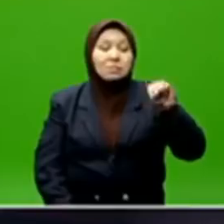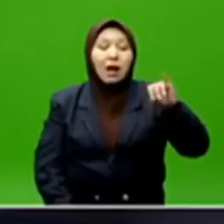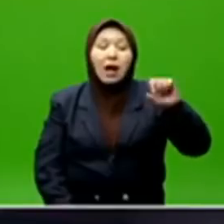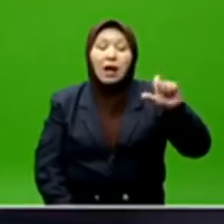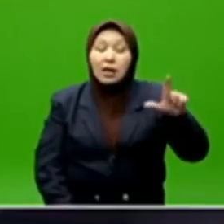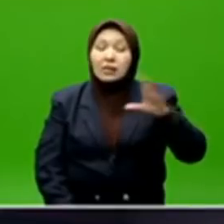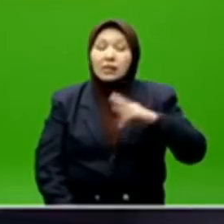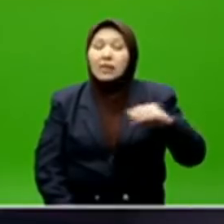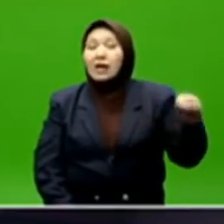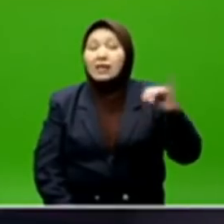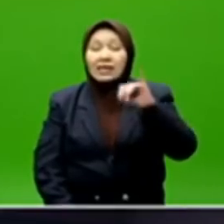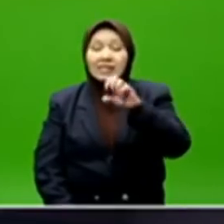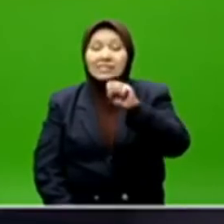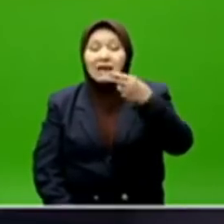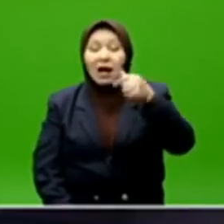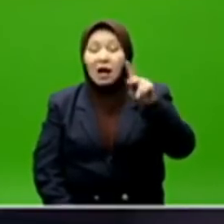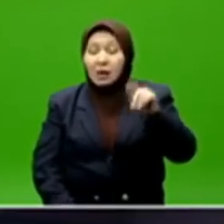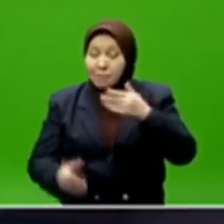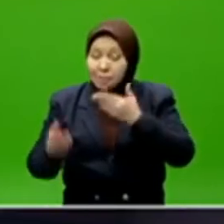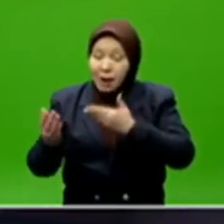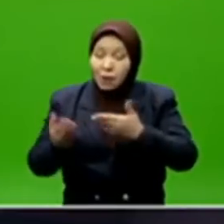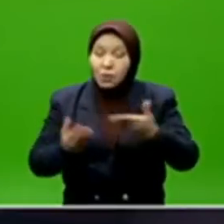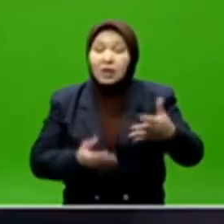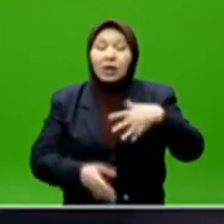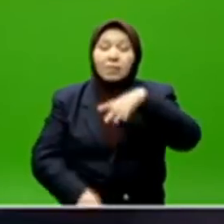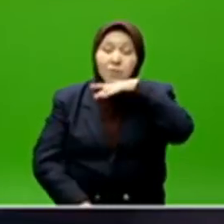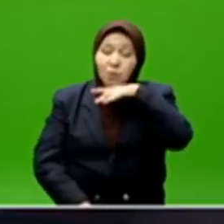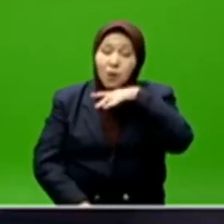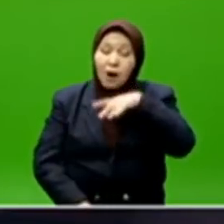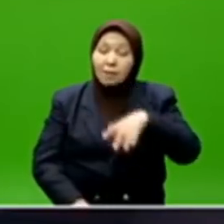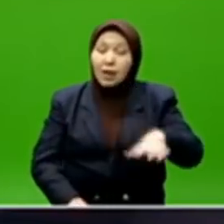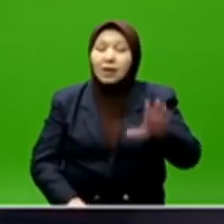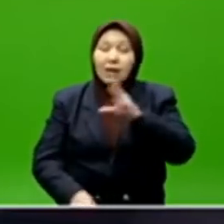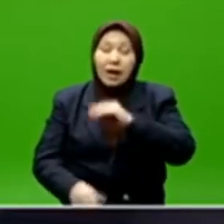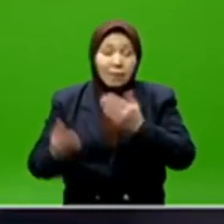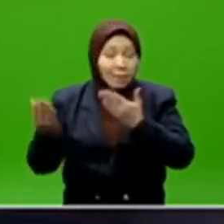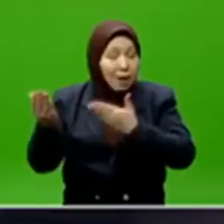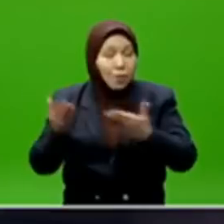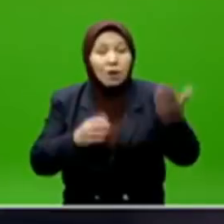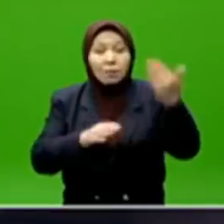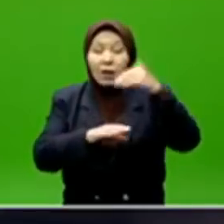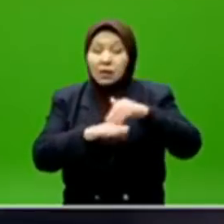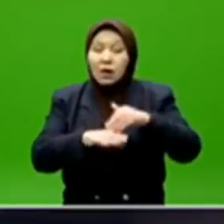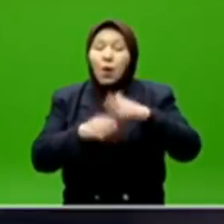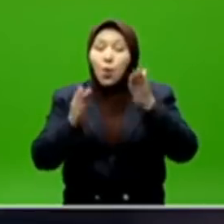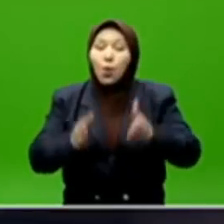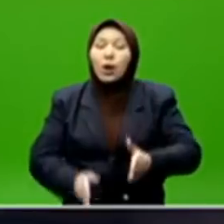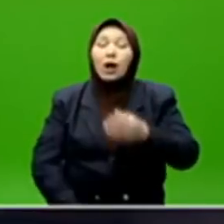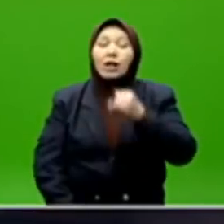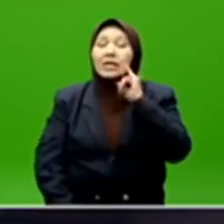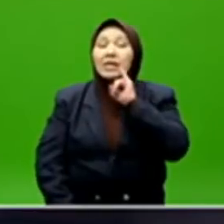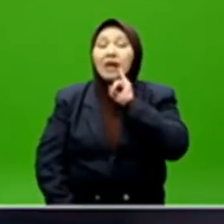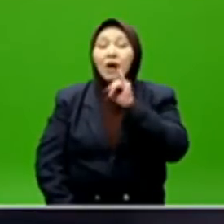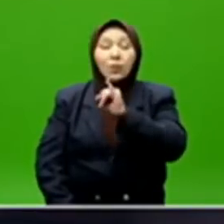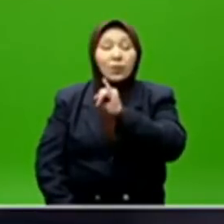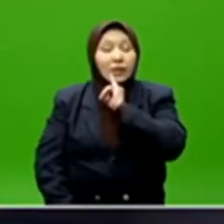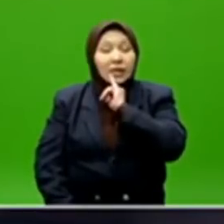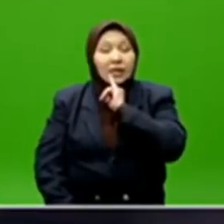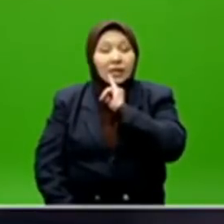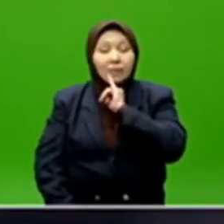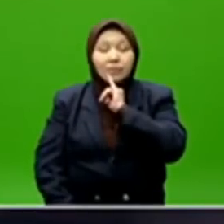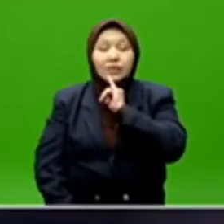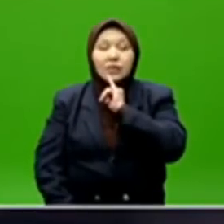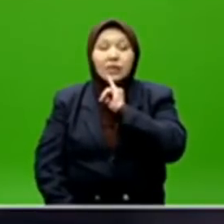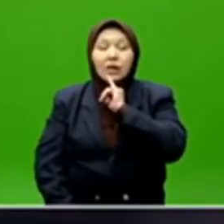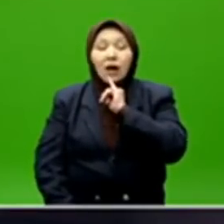membawa kepada Nabi Muhammad sallallahu alaihi wasallam, dan Ishaq yang membawa kepada orang Yahudi Ustaz ya, Ibrani. Maka